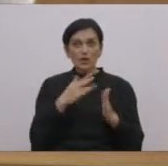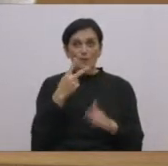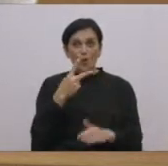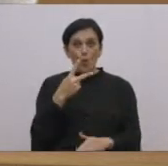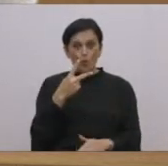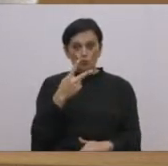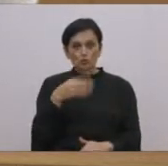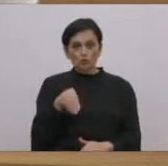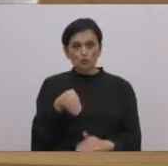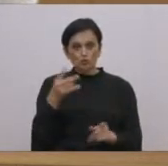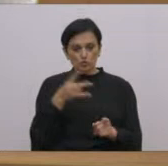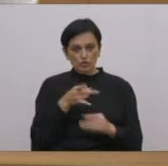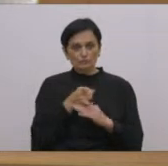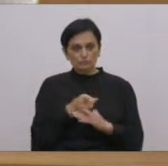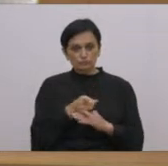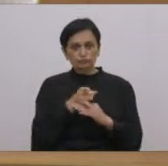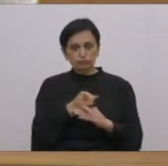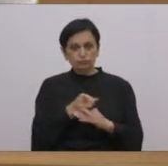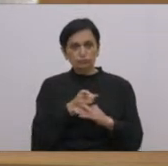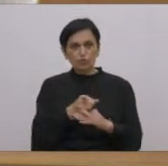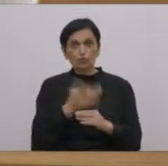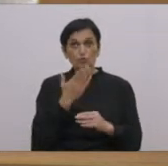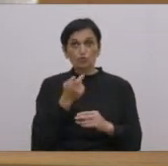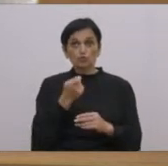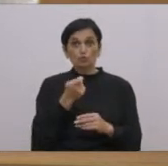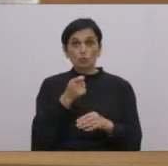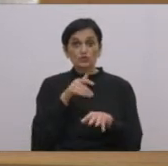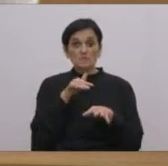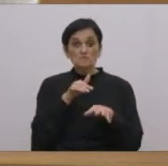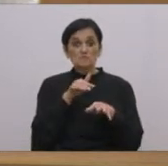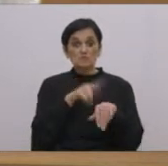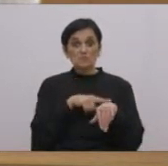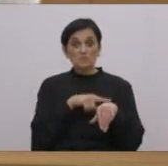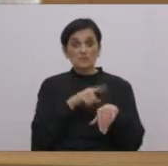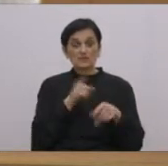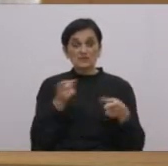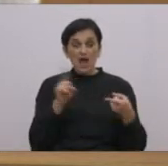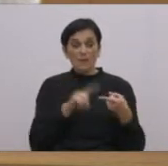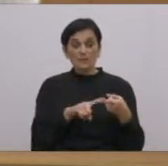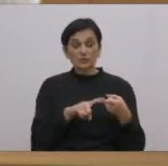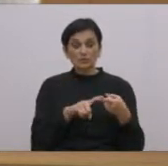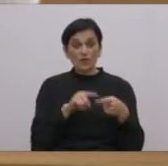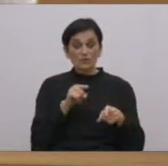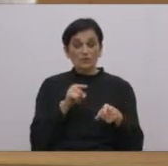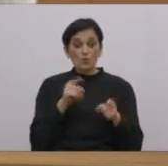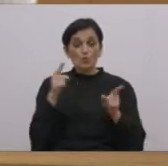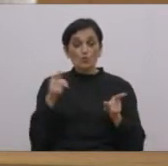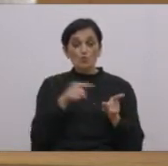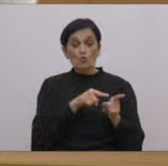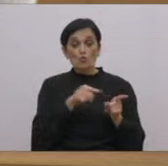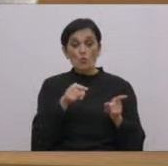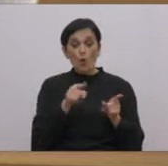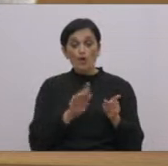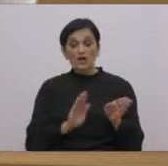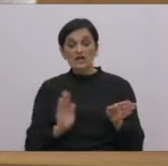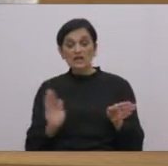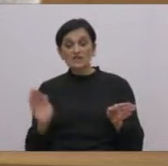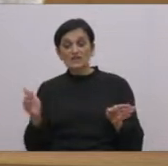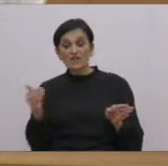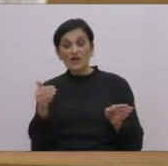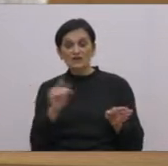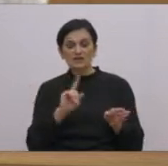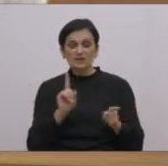წუთი სჭირდება ხოლმე, მითუმეტეს თუ ცოტა პიკის საათს ემთხვევა. ხო არ არის ამ მონაკვეთის გვერდზის ავლის